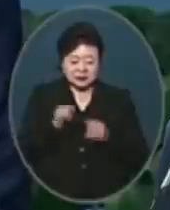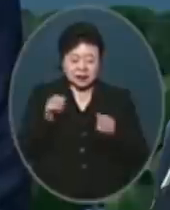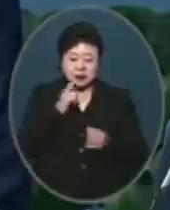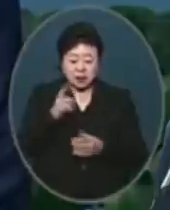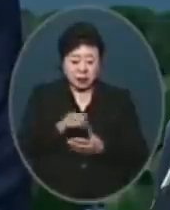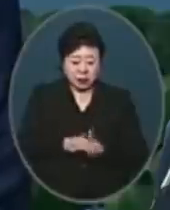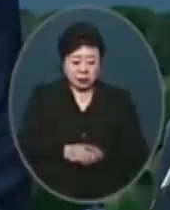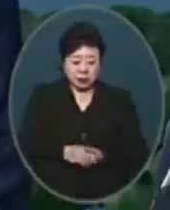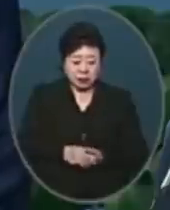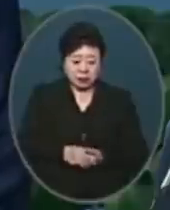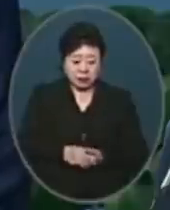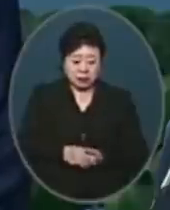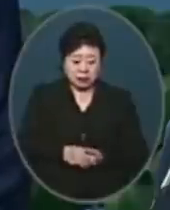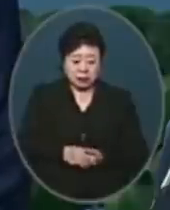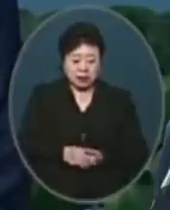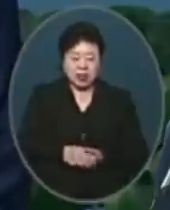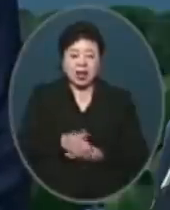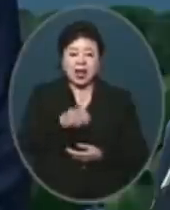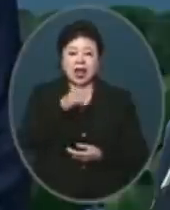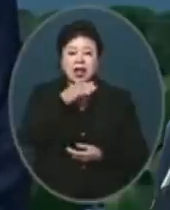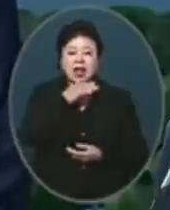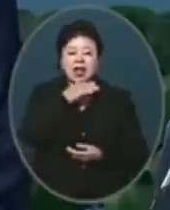사람이다. 아,